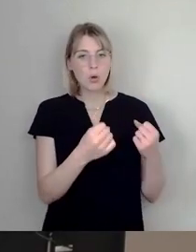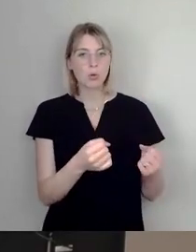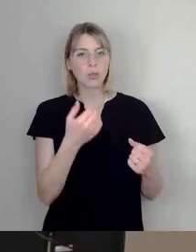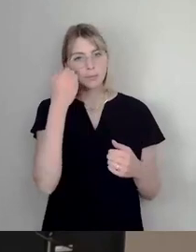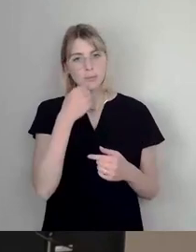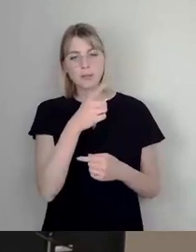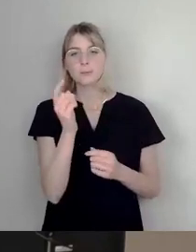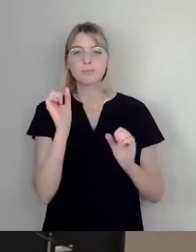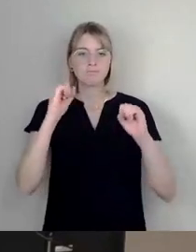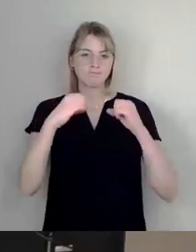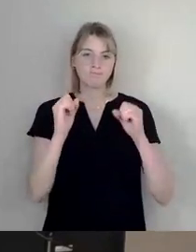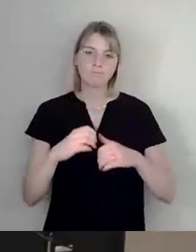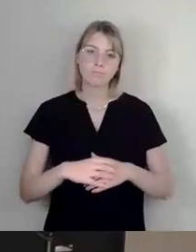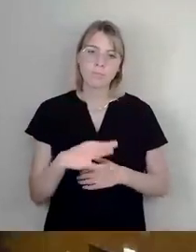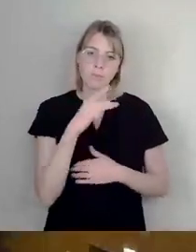Vielen Dank.